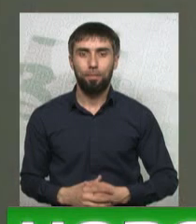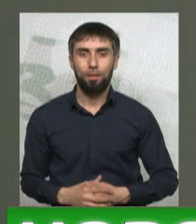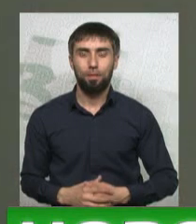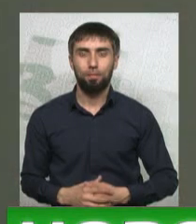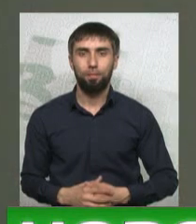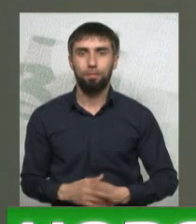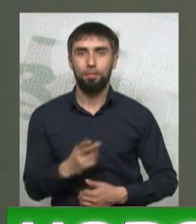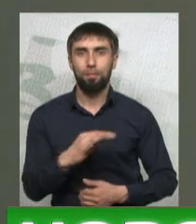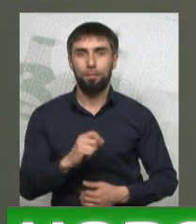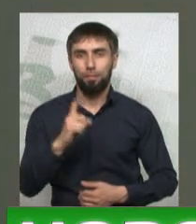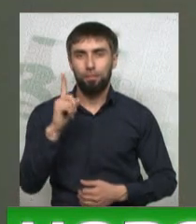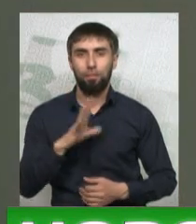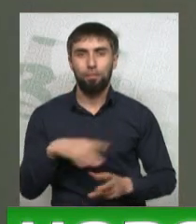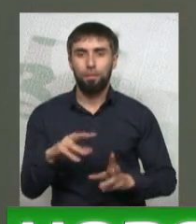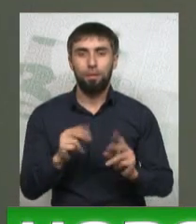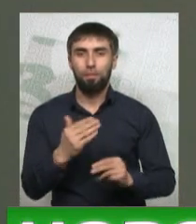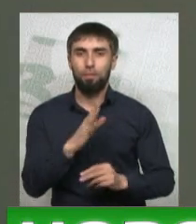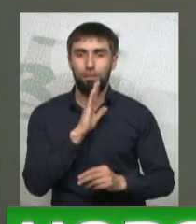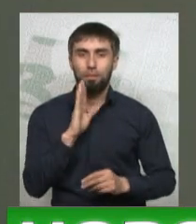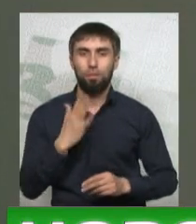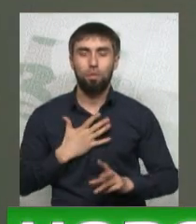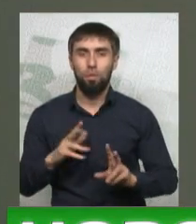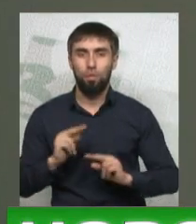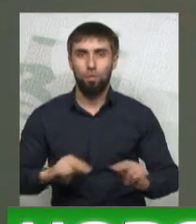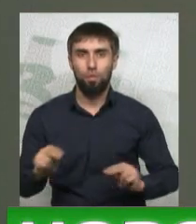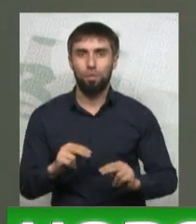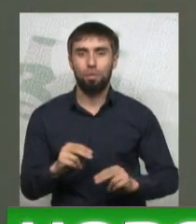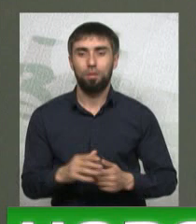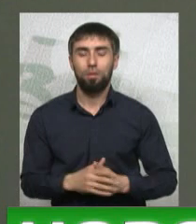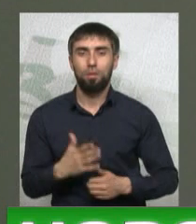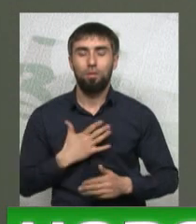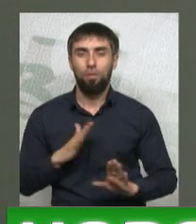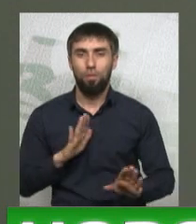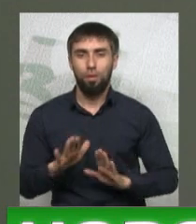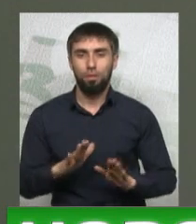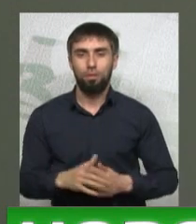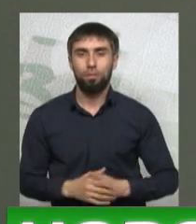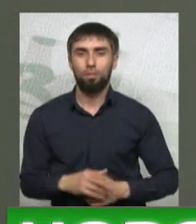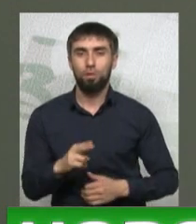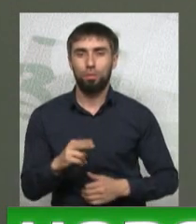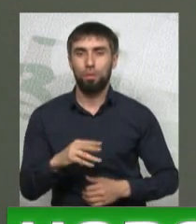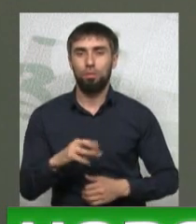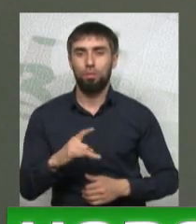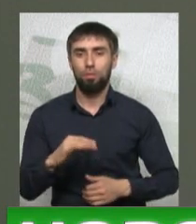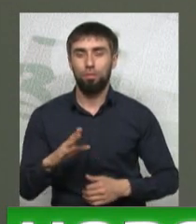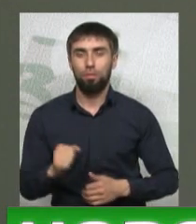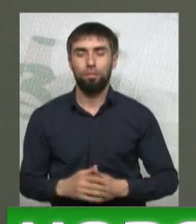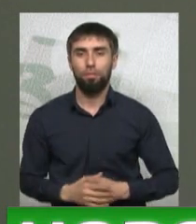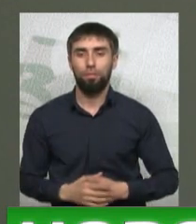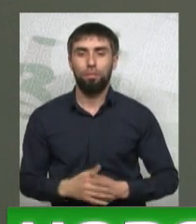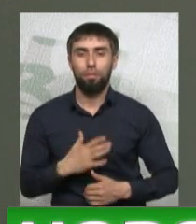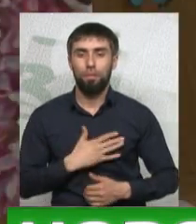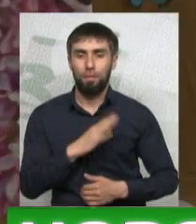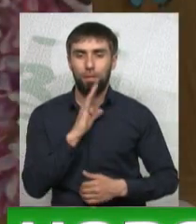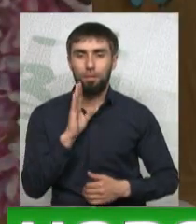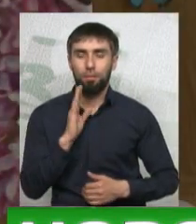Дал дьяковове, нонове, ежери, с учителем Зелиной Магомедовной, с воспитателем Джамиля Мухарбековна, с